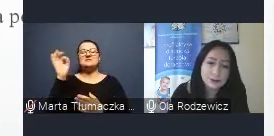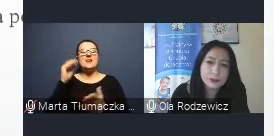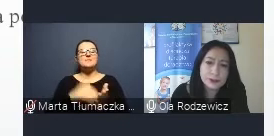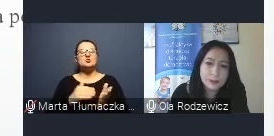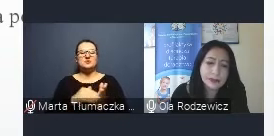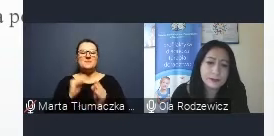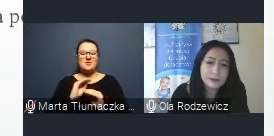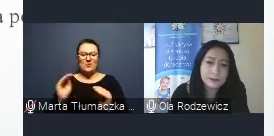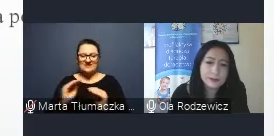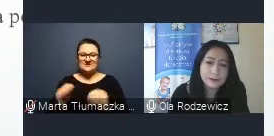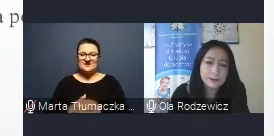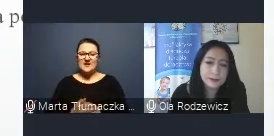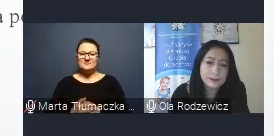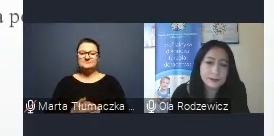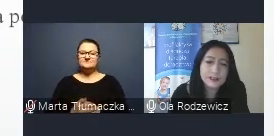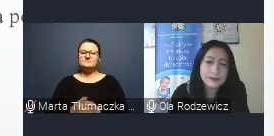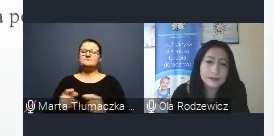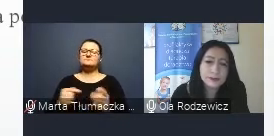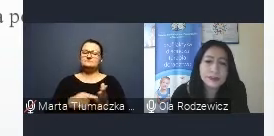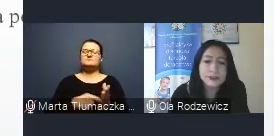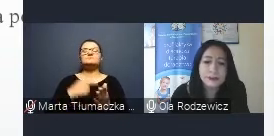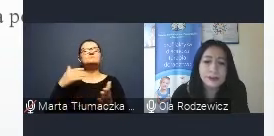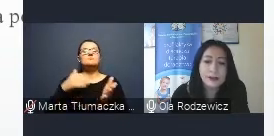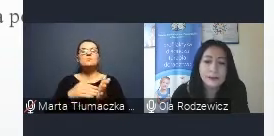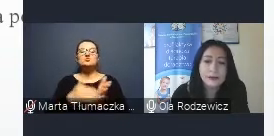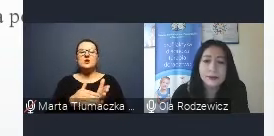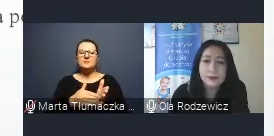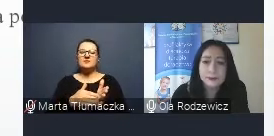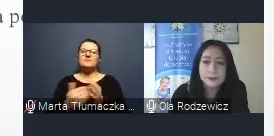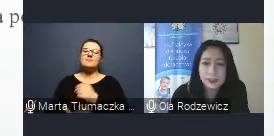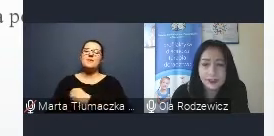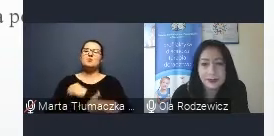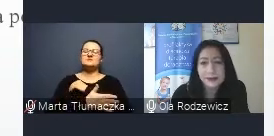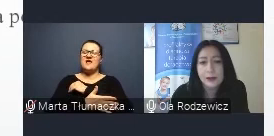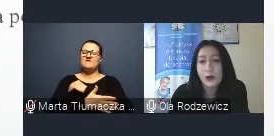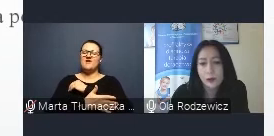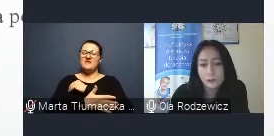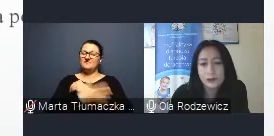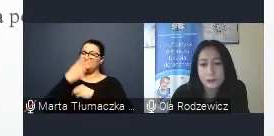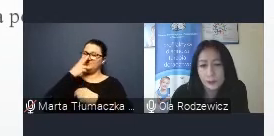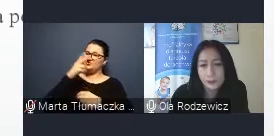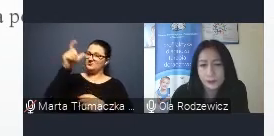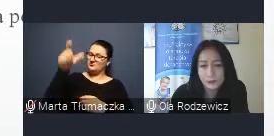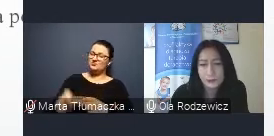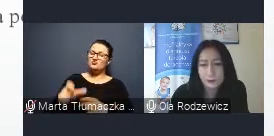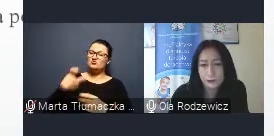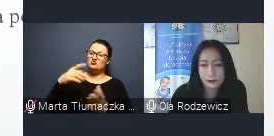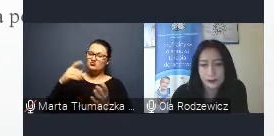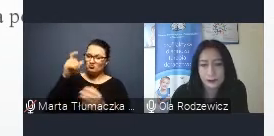które są tymi potrzebami, na podstawie których mamy człowieka objąć